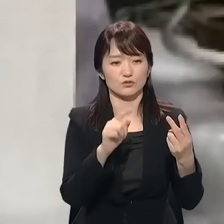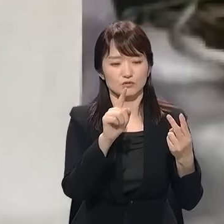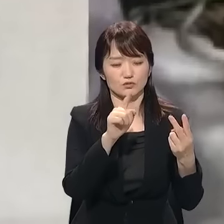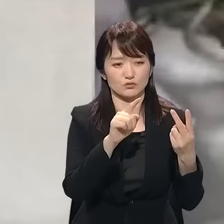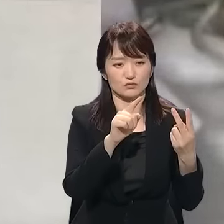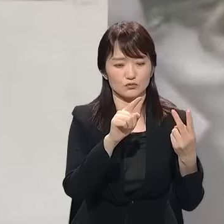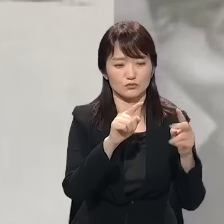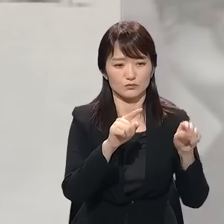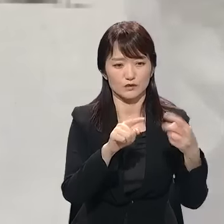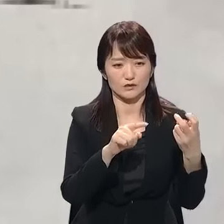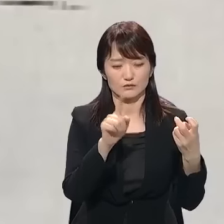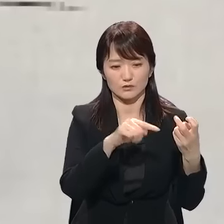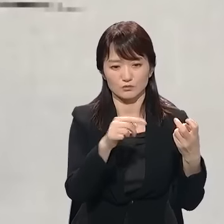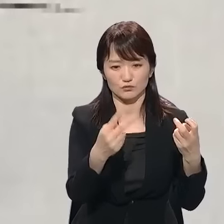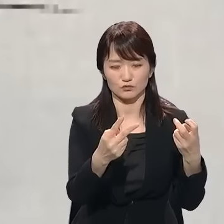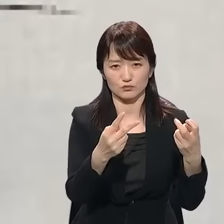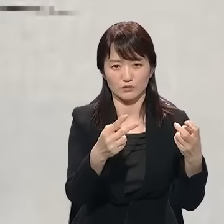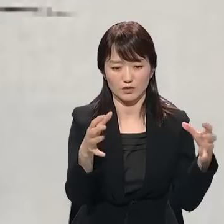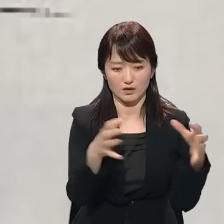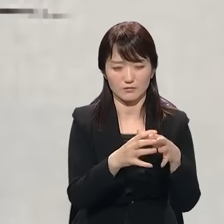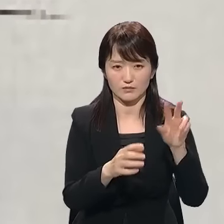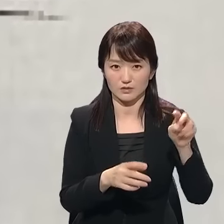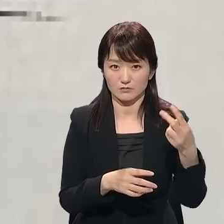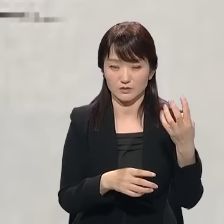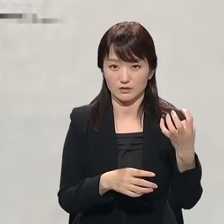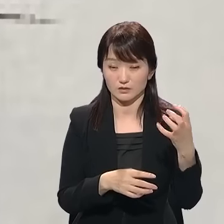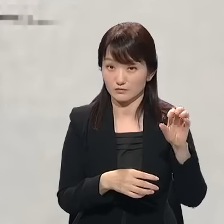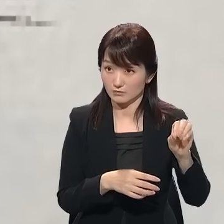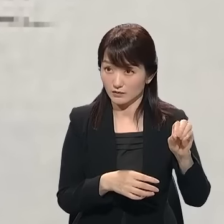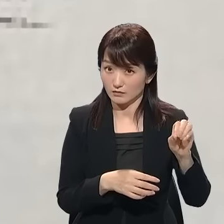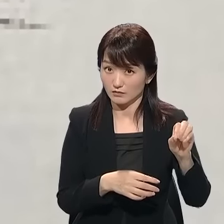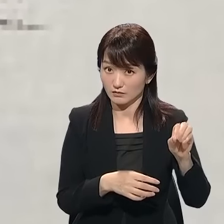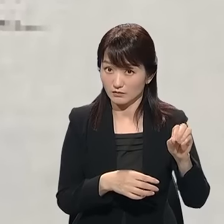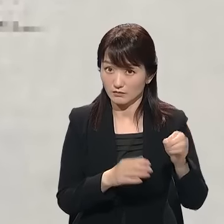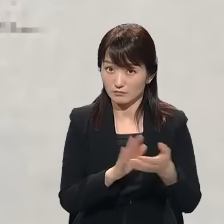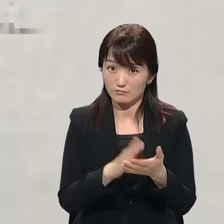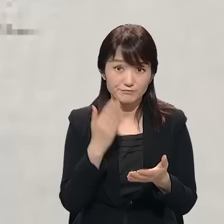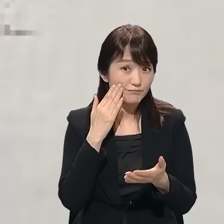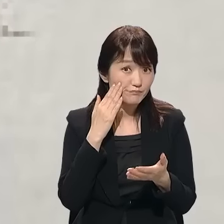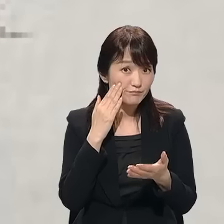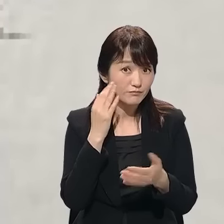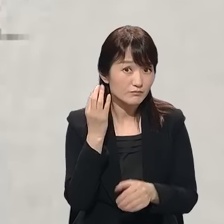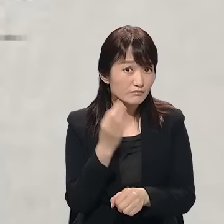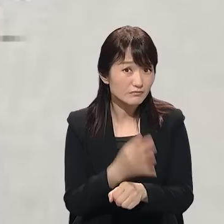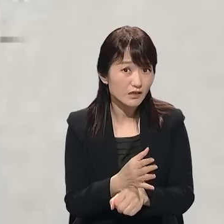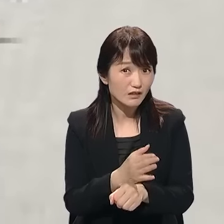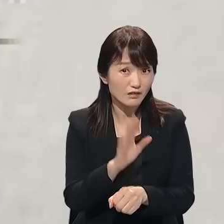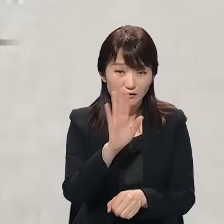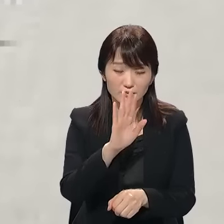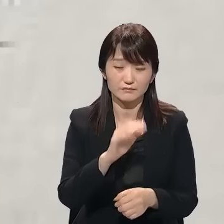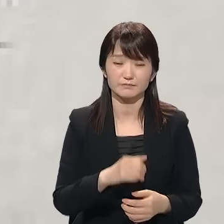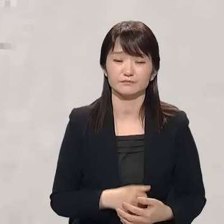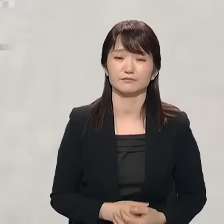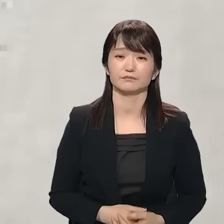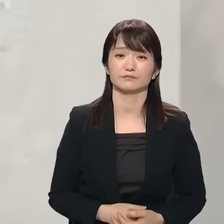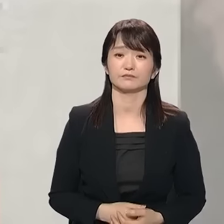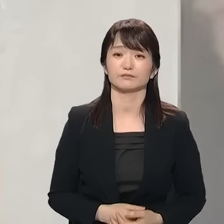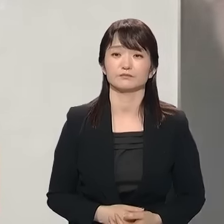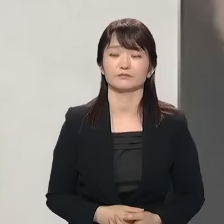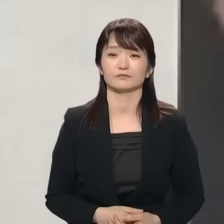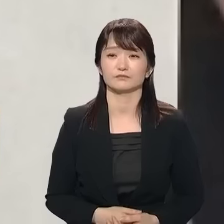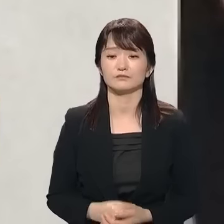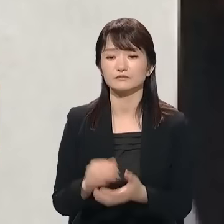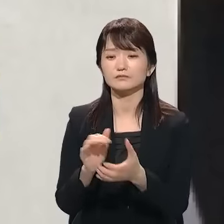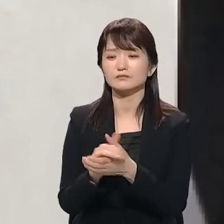240만 원인 겁니다. 누가 저렇게 120만 원 주고 정말 그 명동에서 화장품을 사나요? 보통 한국인들이. 네. 그래서